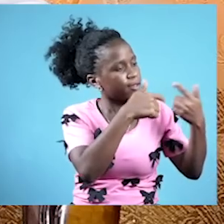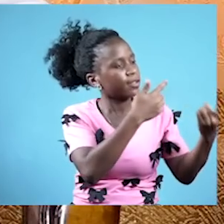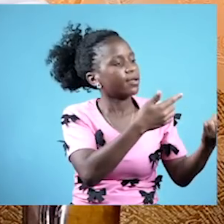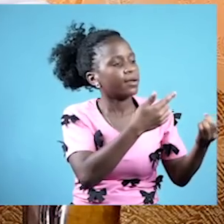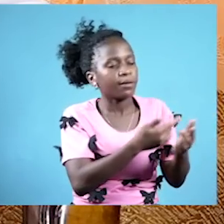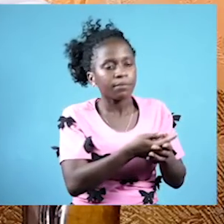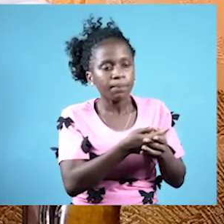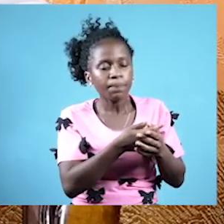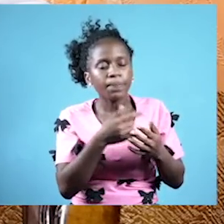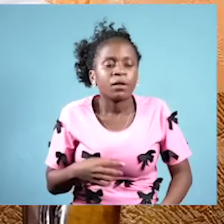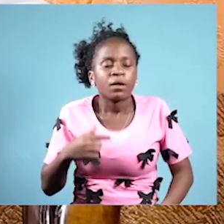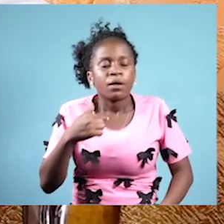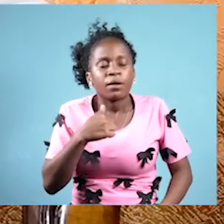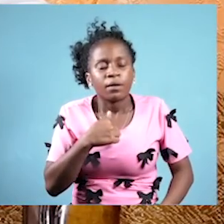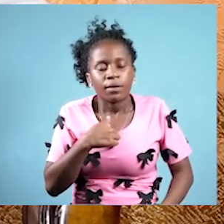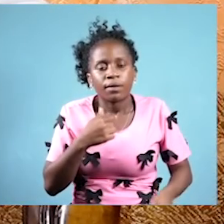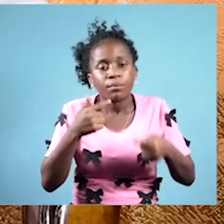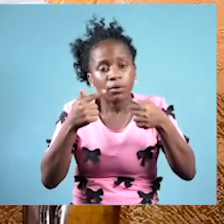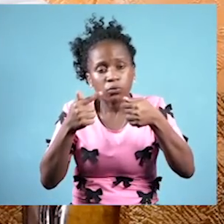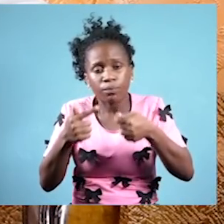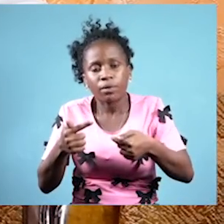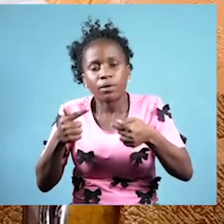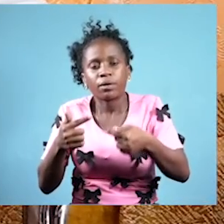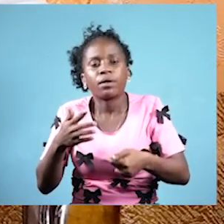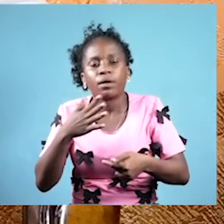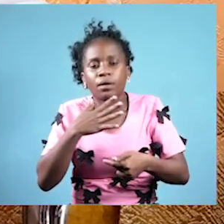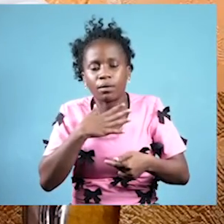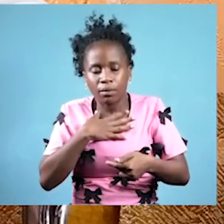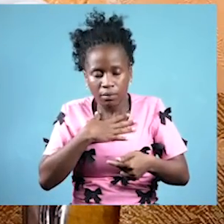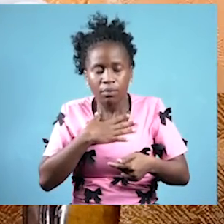kazi. Yeah, ni matumaini yangu na ni shauku yangu kwa sababu